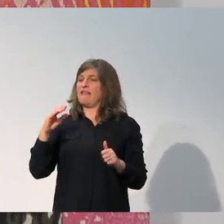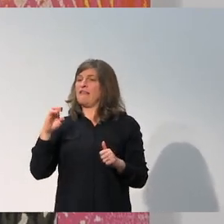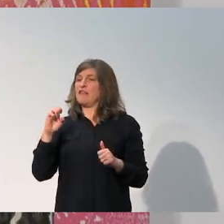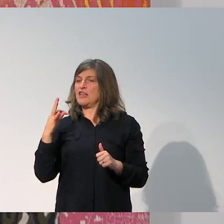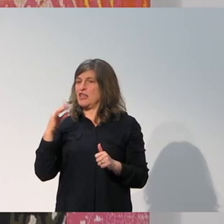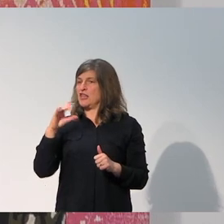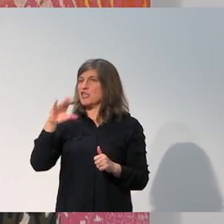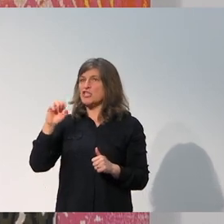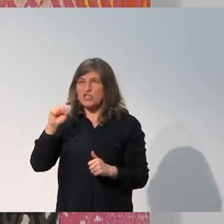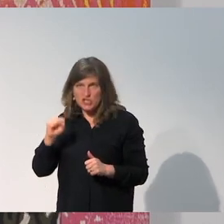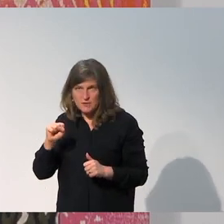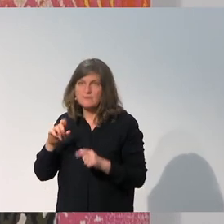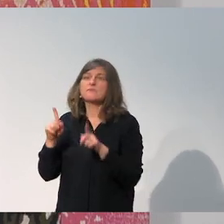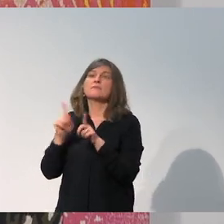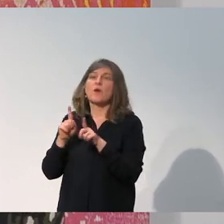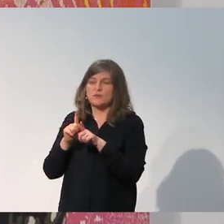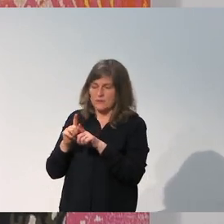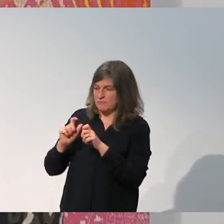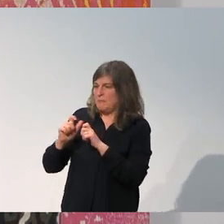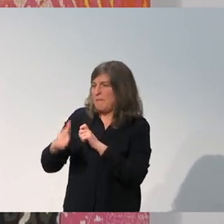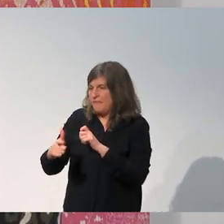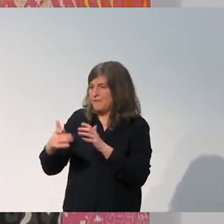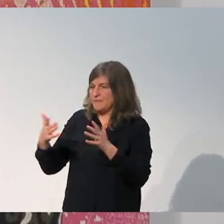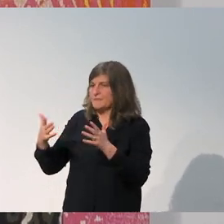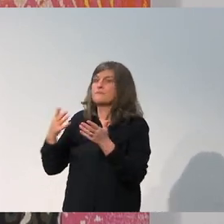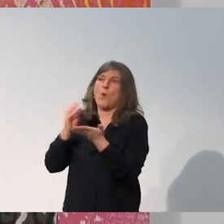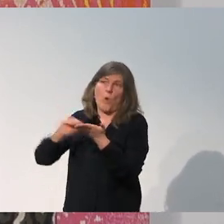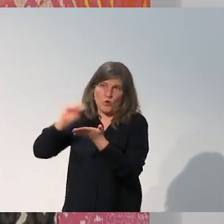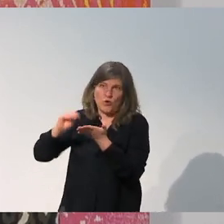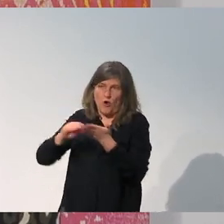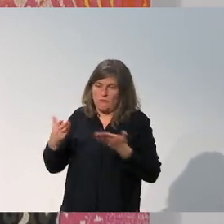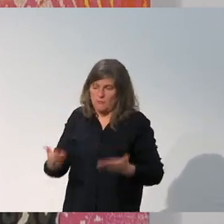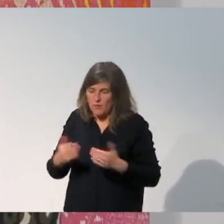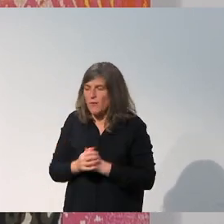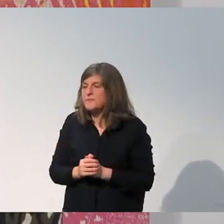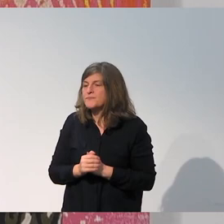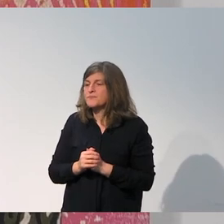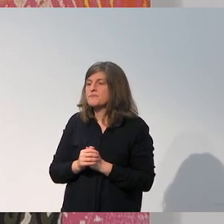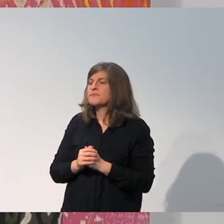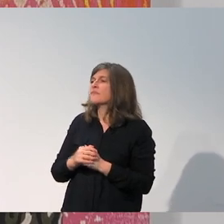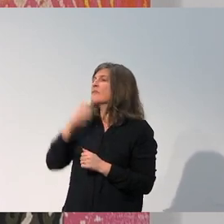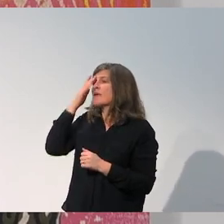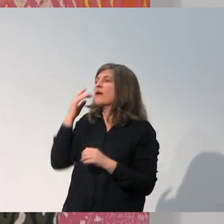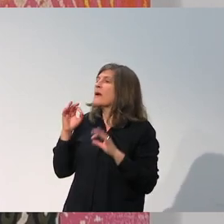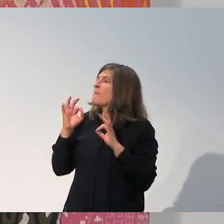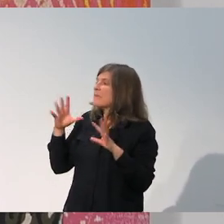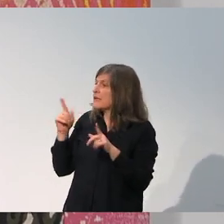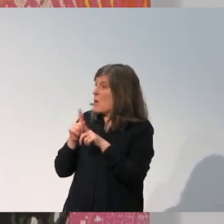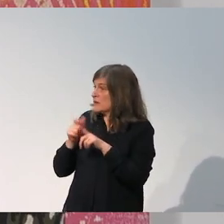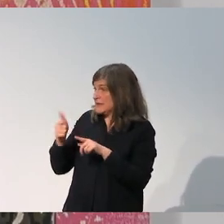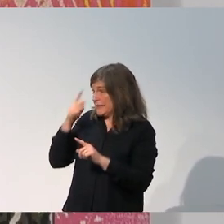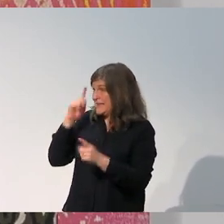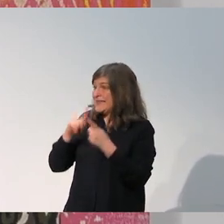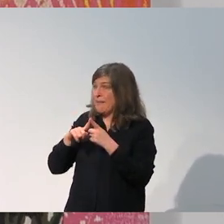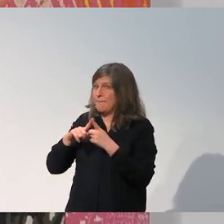justement, c'est pour rebondir sur Augustin Mouchot. Vous parlez de ces inventeurs, entre guillemets, qui ont essayé de